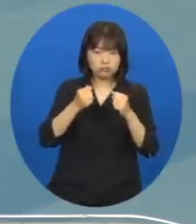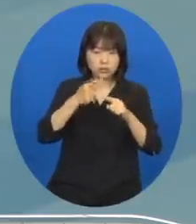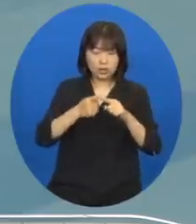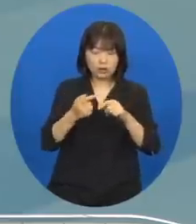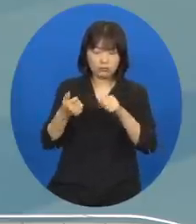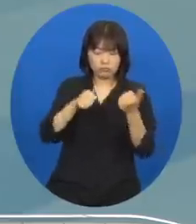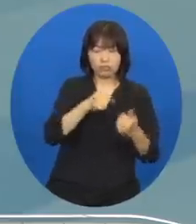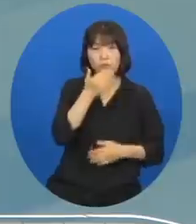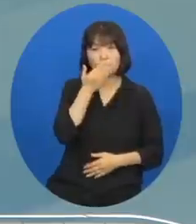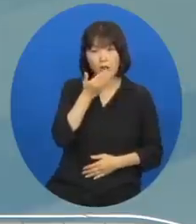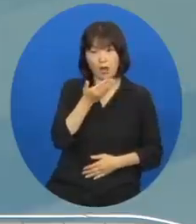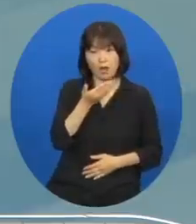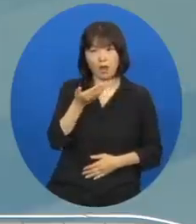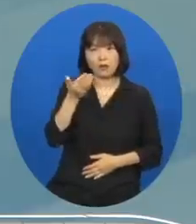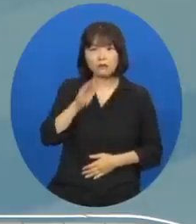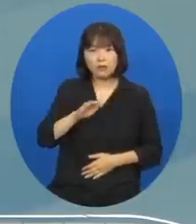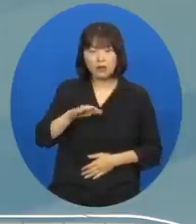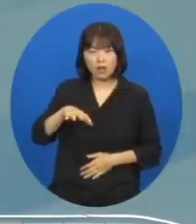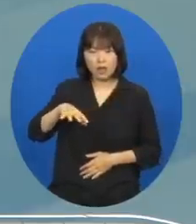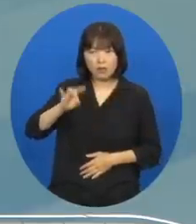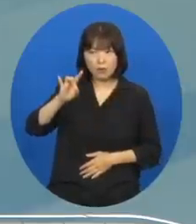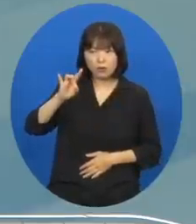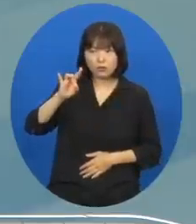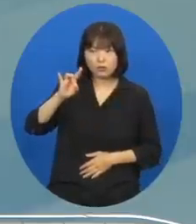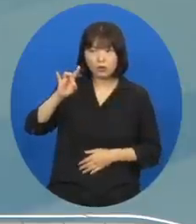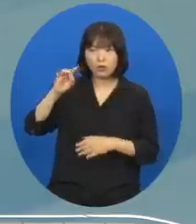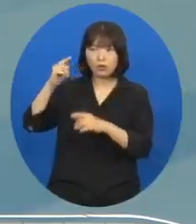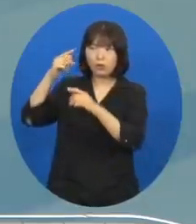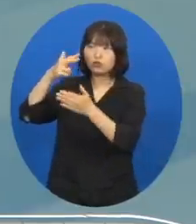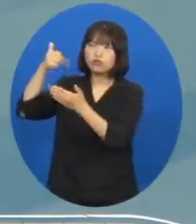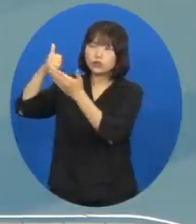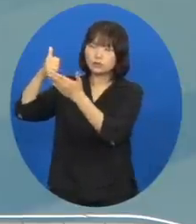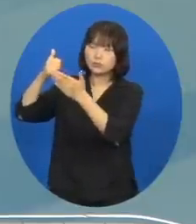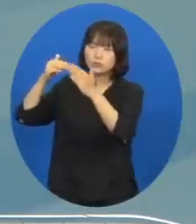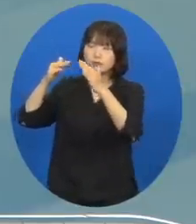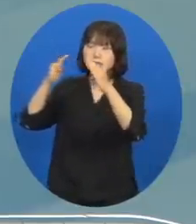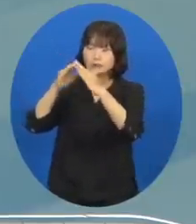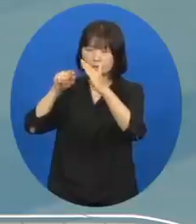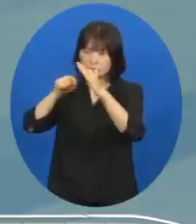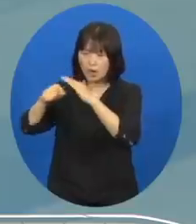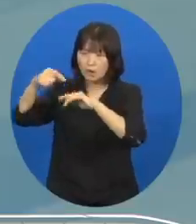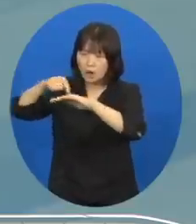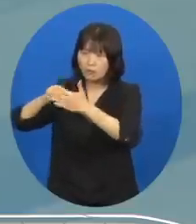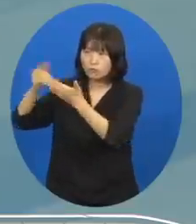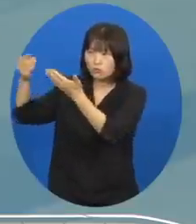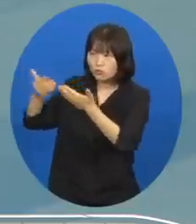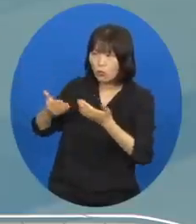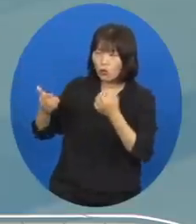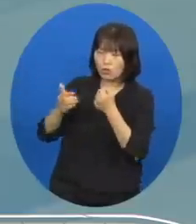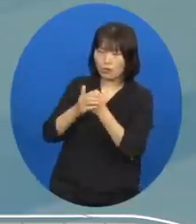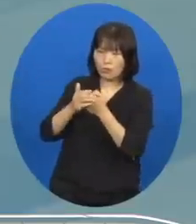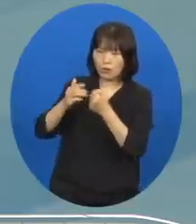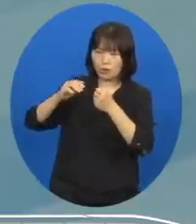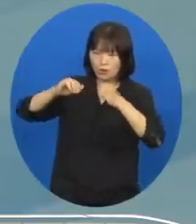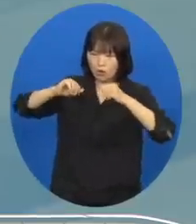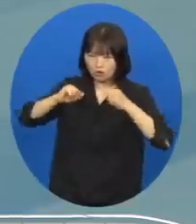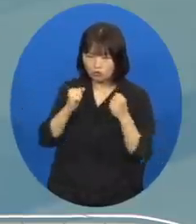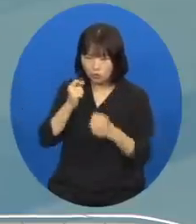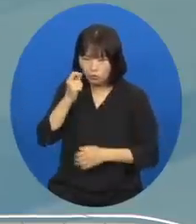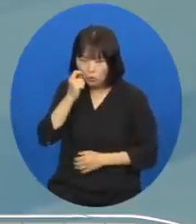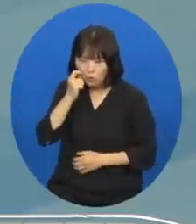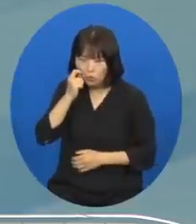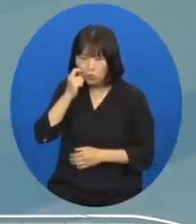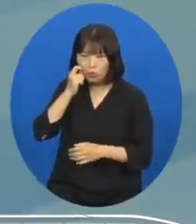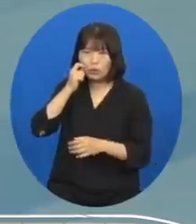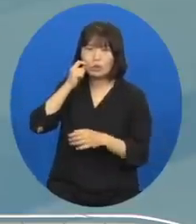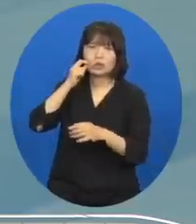그렇지만 먼저 신방하라는 마음을 주셨는데 그걸 순종을 안 했다가 그런 일을